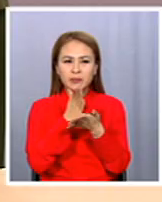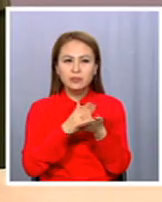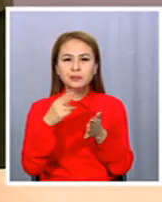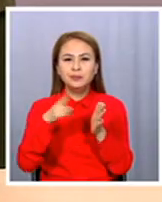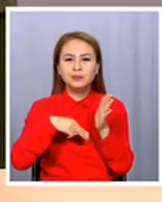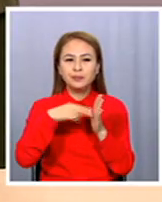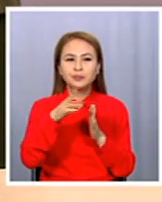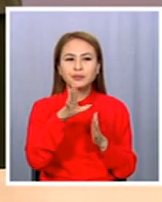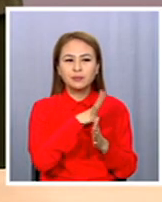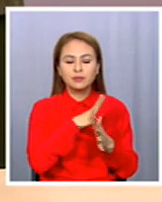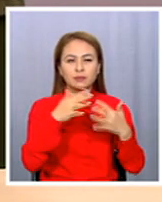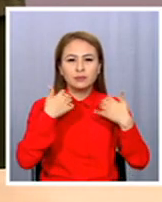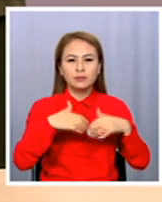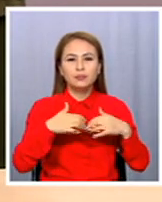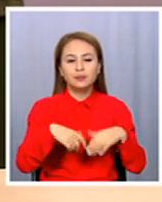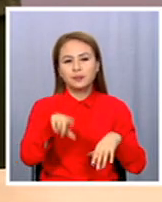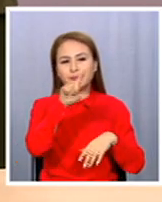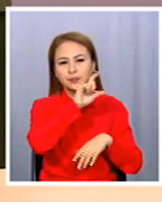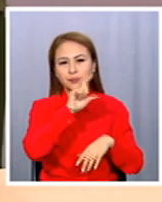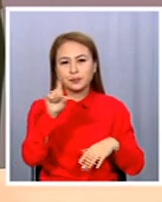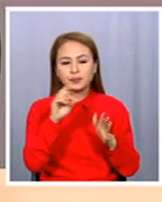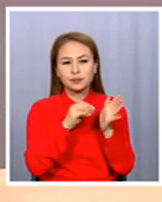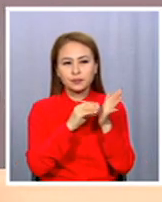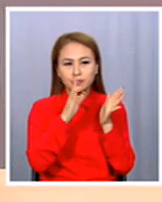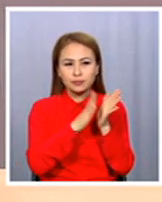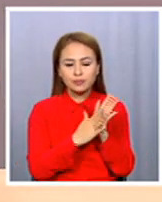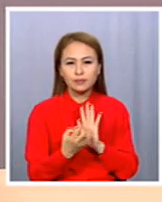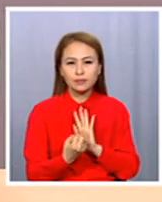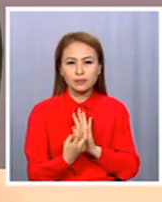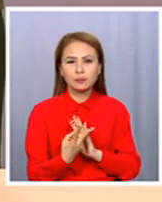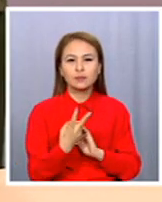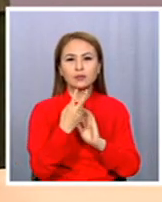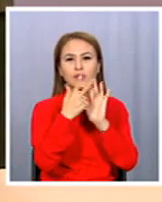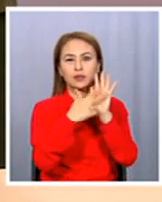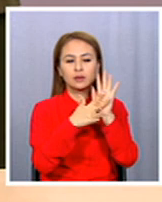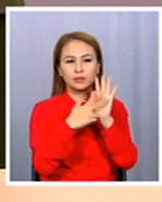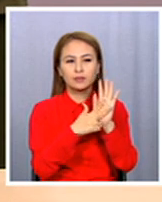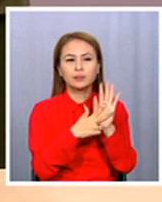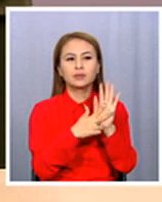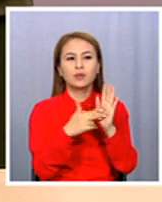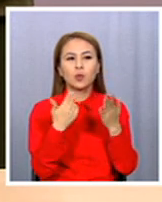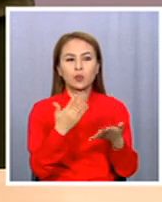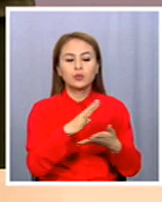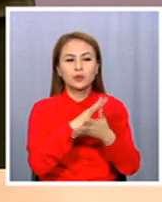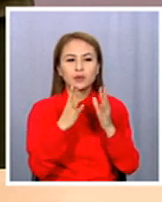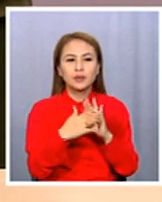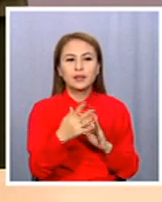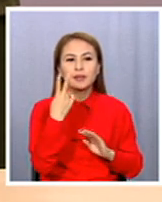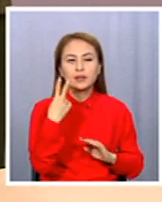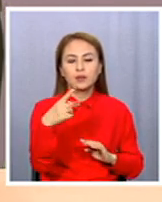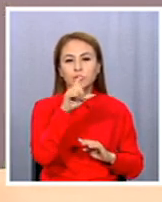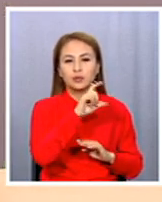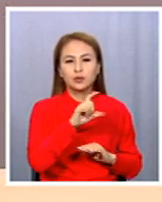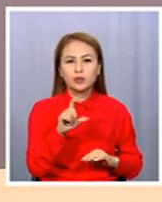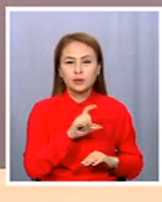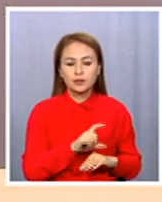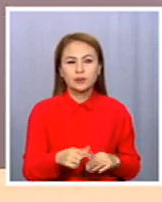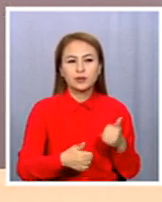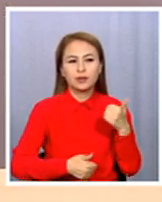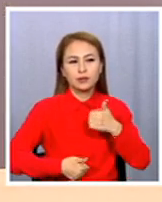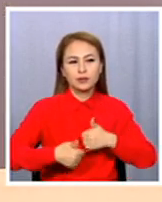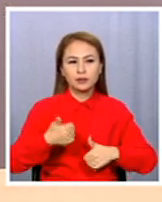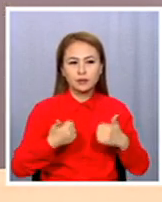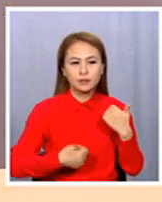санын бөлшектің алымына жазамыз. 12-ден 8. Енді осы 2 бөлшекті салыстырамыз.